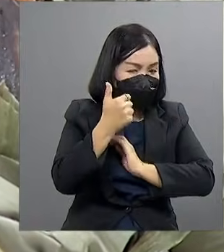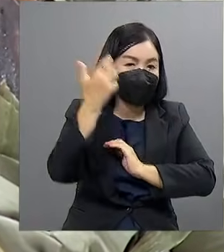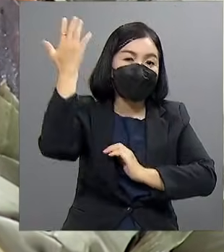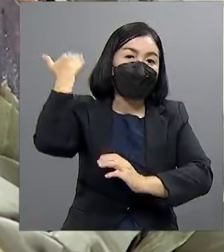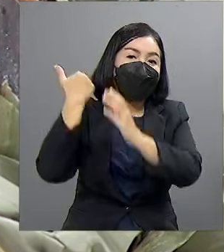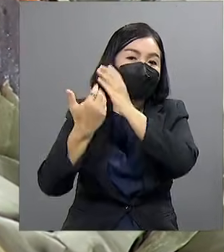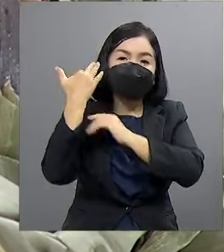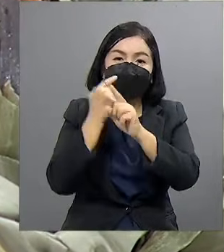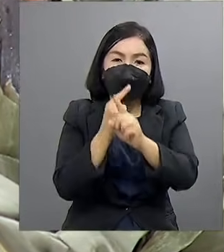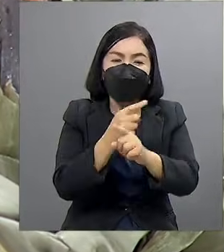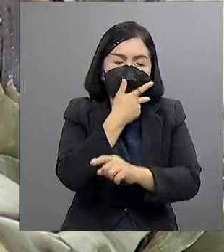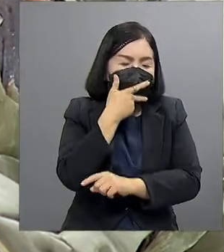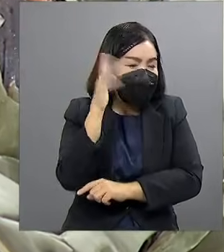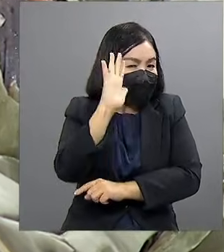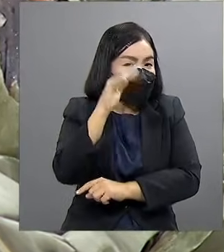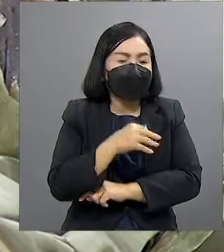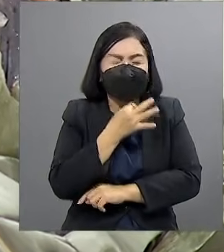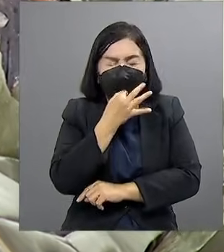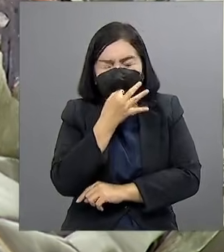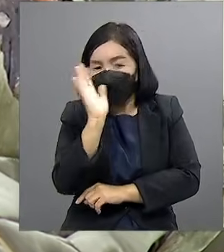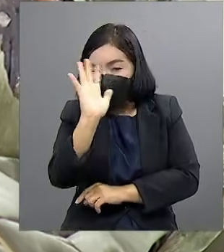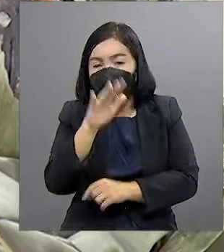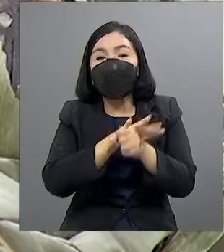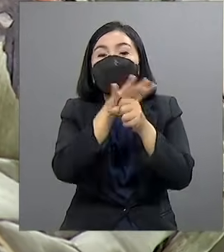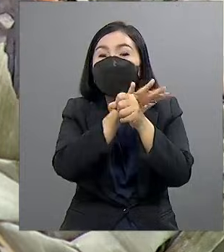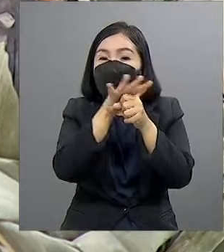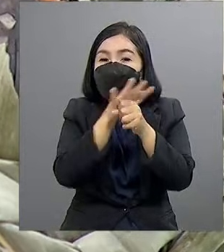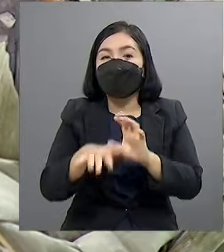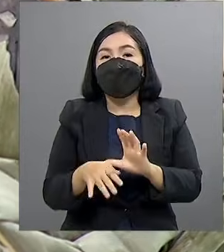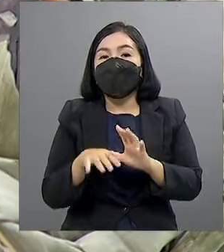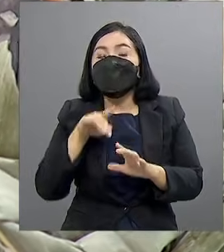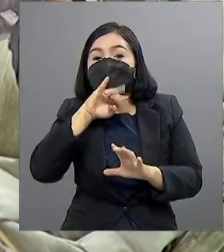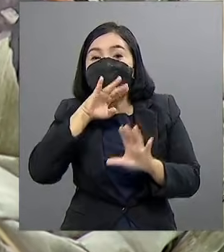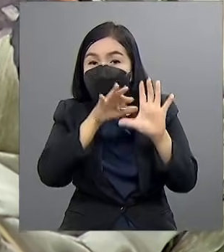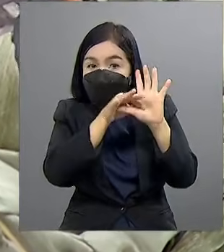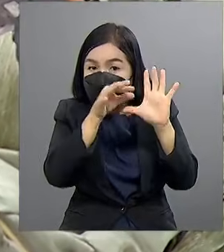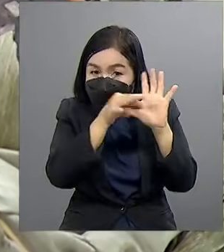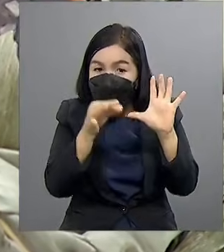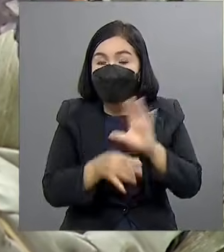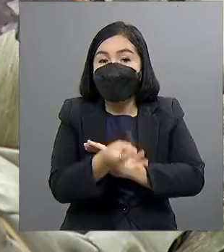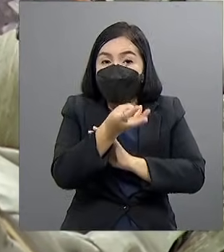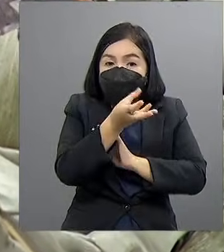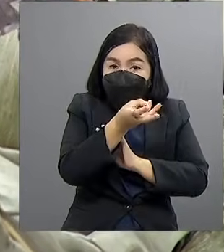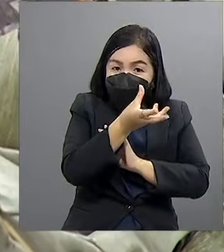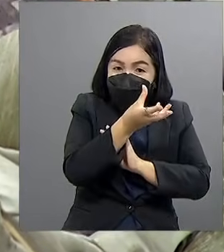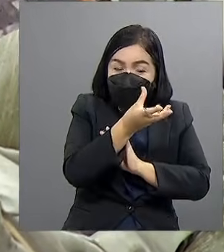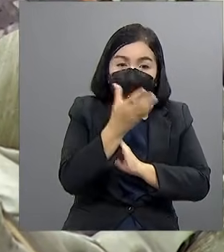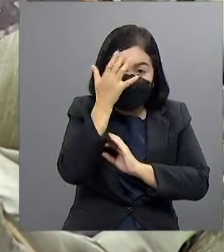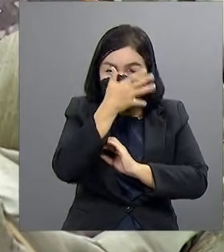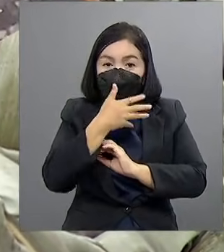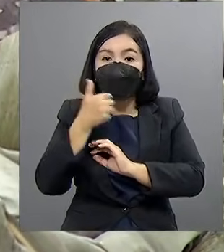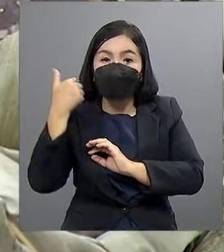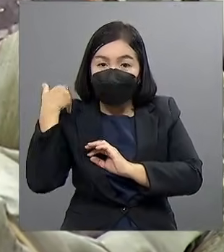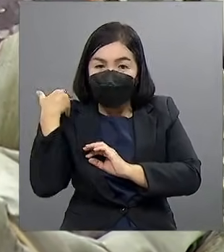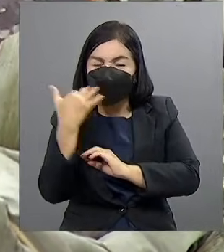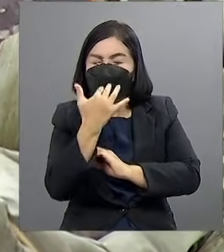านจัดไม่เค็มจัดทางร้านใช้หมูไม่ติดมันข้าวเป็นเม็ดไม่เละไม่แฉะน้ำหลายคนอาจจะไม่ชอบเพราะว่ากลิ่นของบะจ่างอาจ